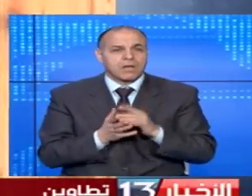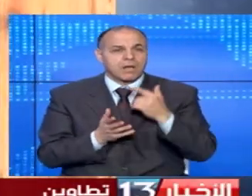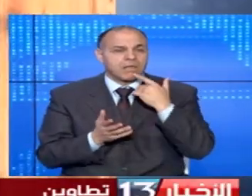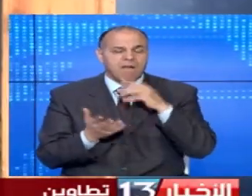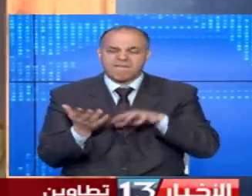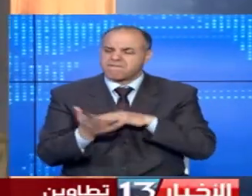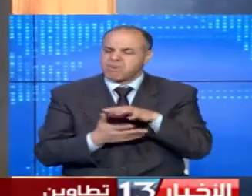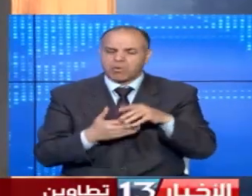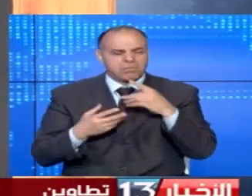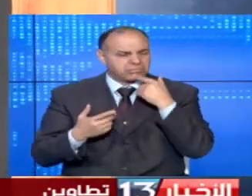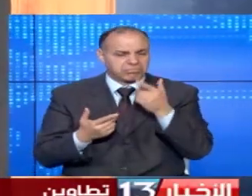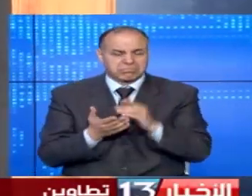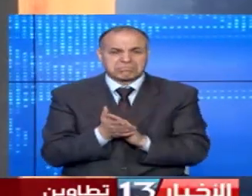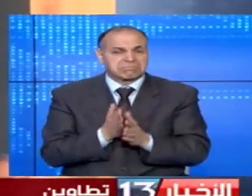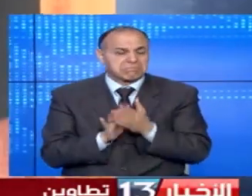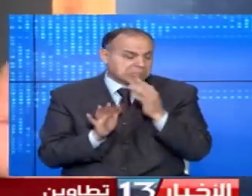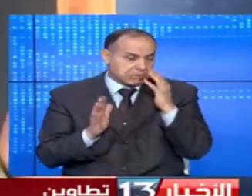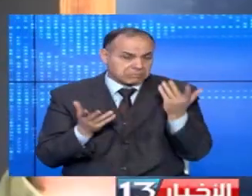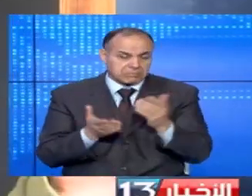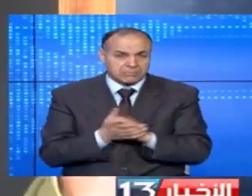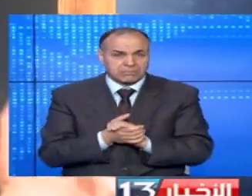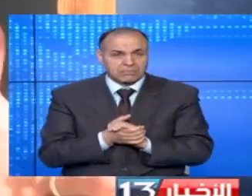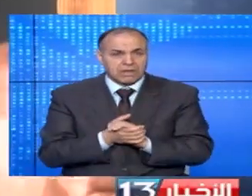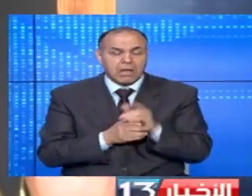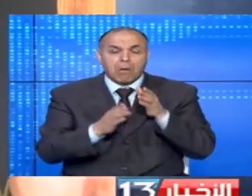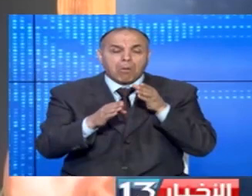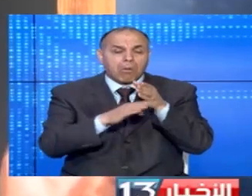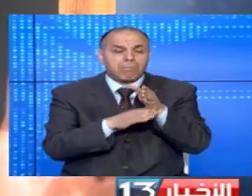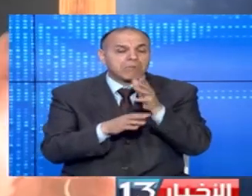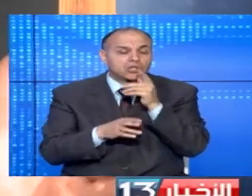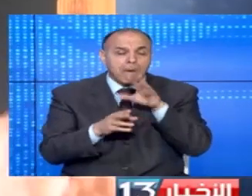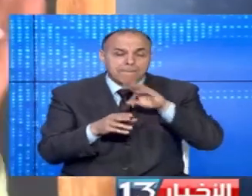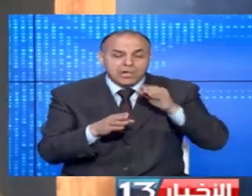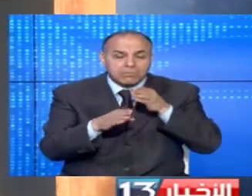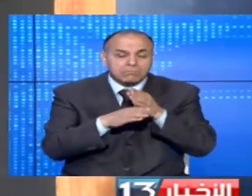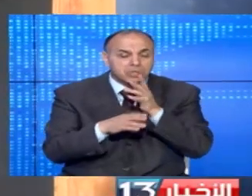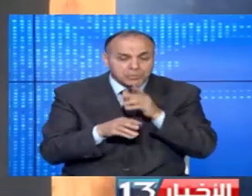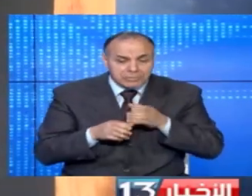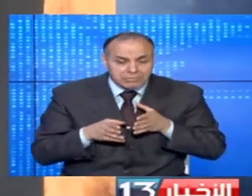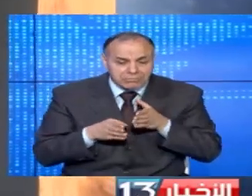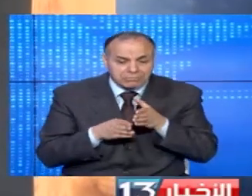الرياضه اللي بتدخل المرشح